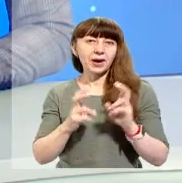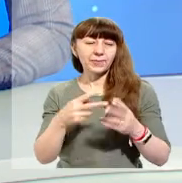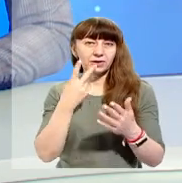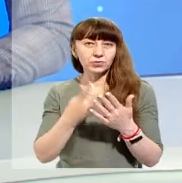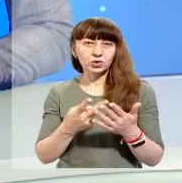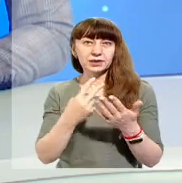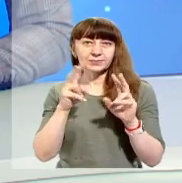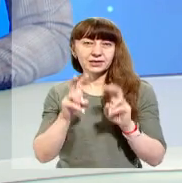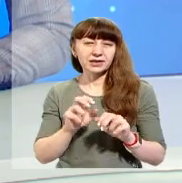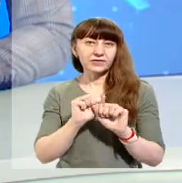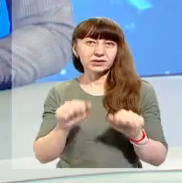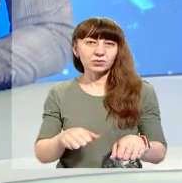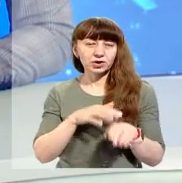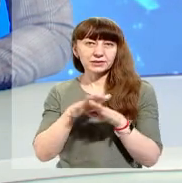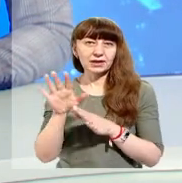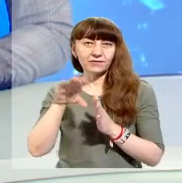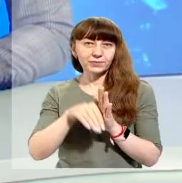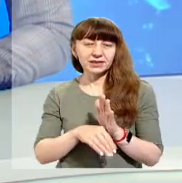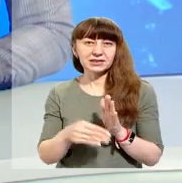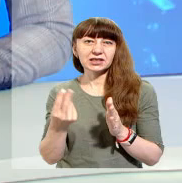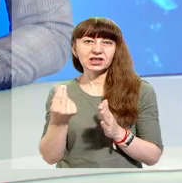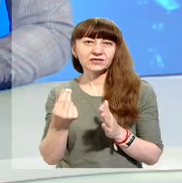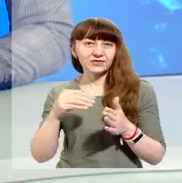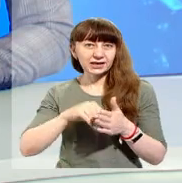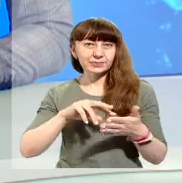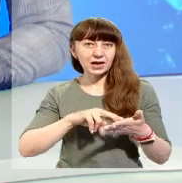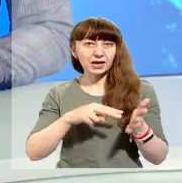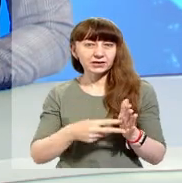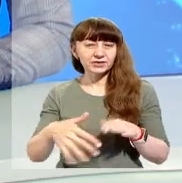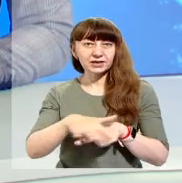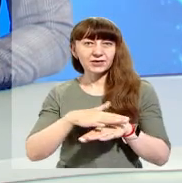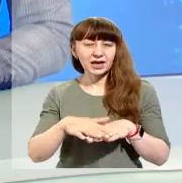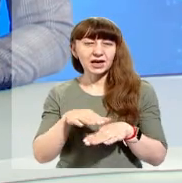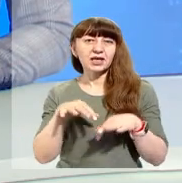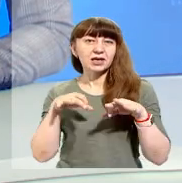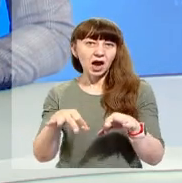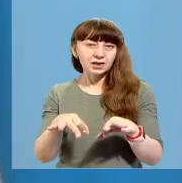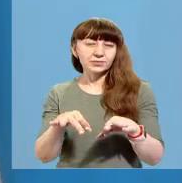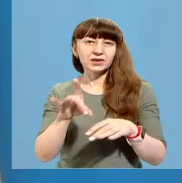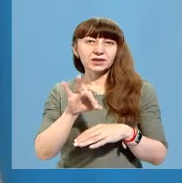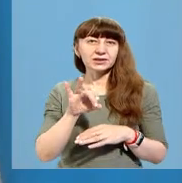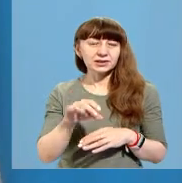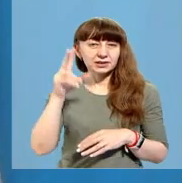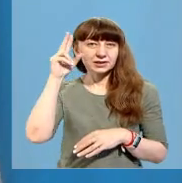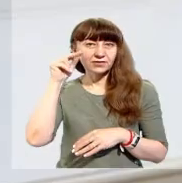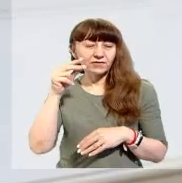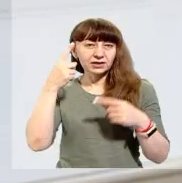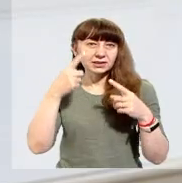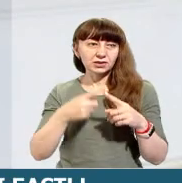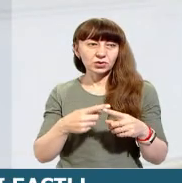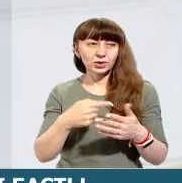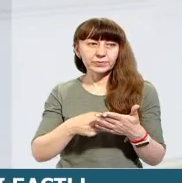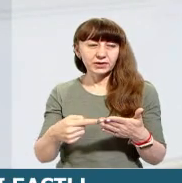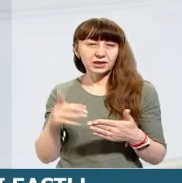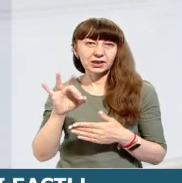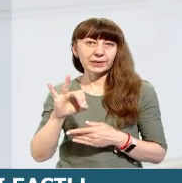цифрландыру салаларында бірлескен инвестициялық жобаларды жүзеге асыру мүмкіндіктерін қарастыруға шақырды. Мысыр Қазақстанның ислам және араб